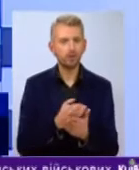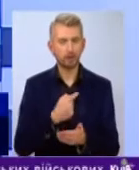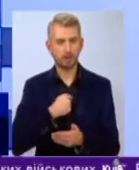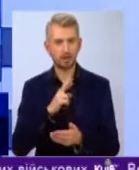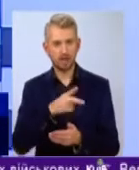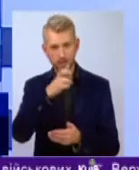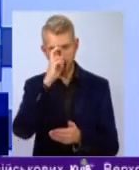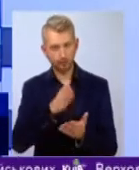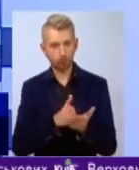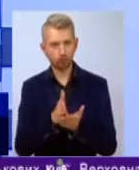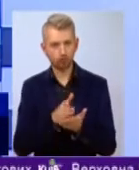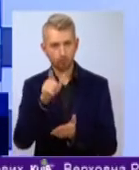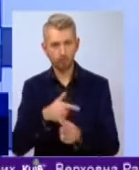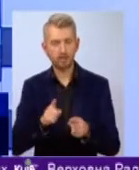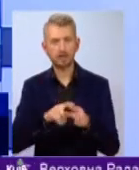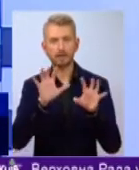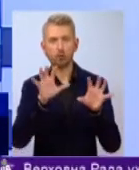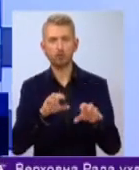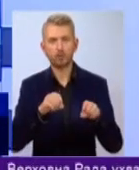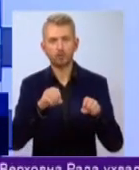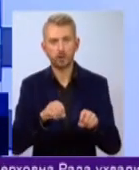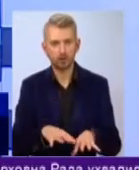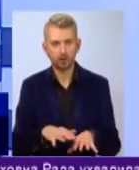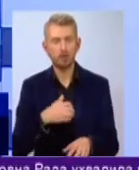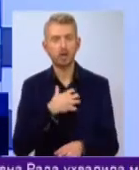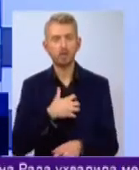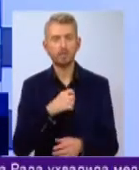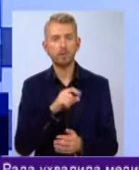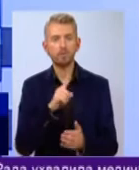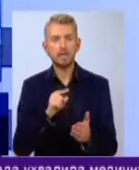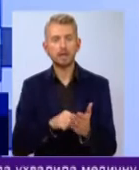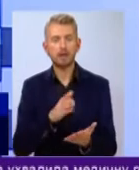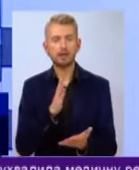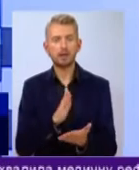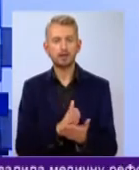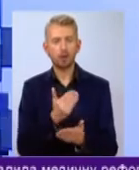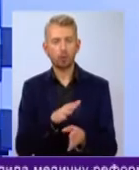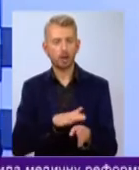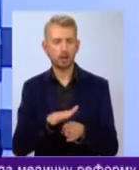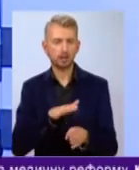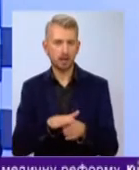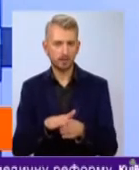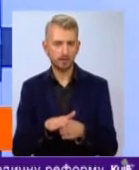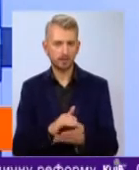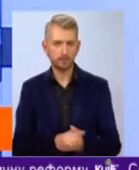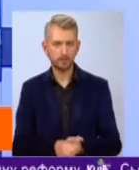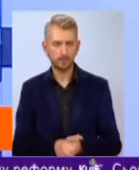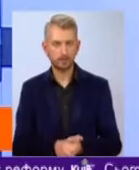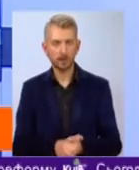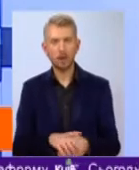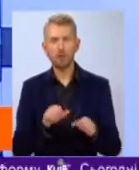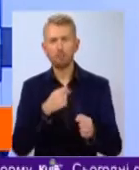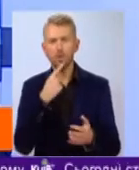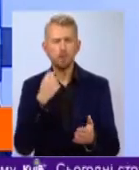державного службовця, це законодавчого рішення, а важливе питання є його реалізації і імплементації. Можна